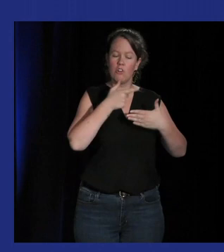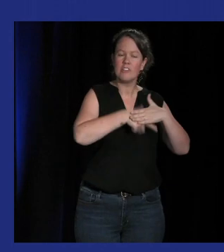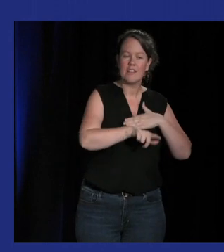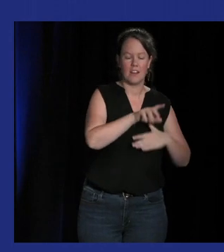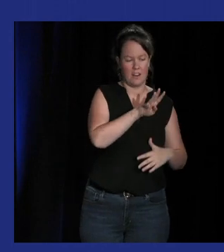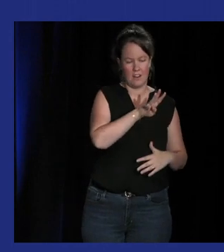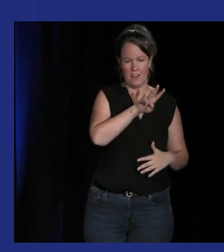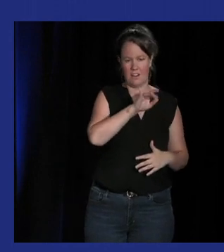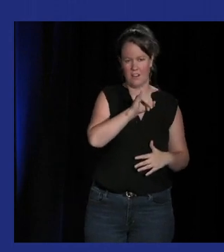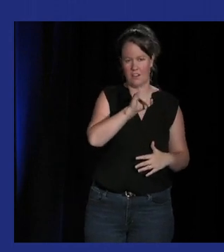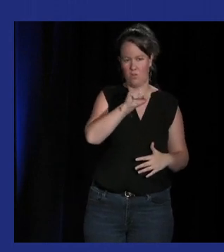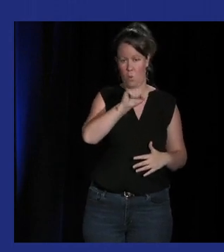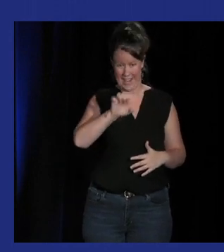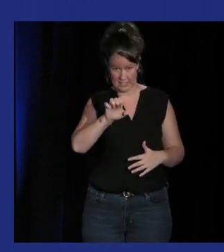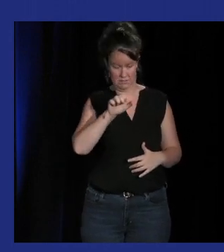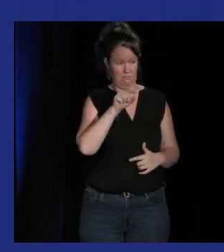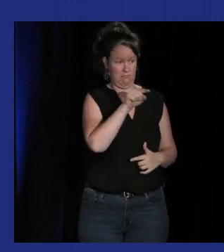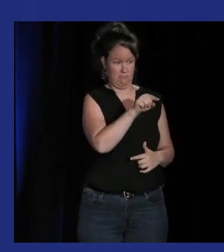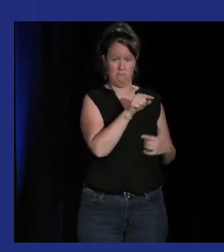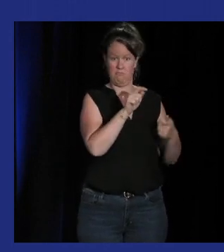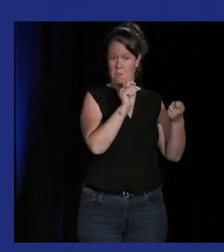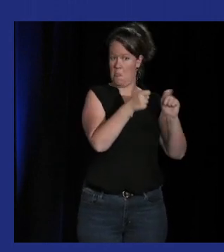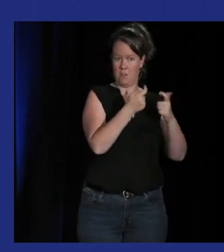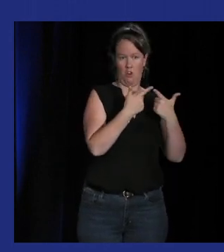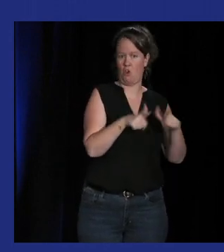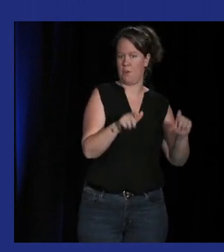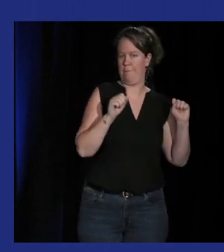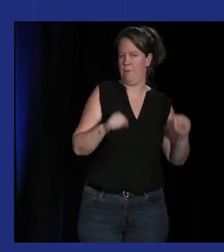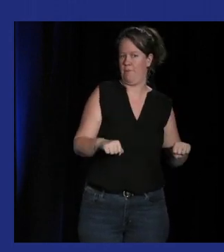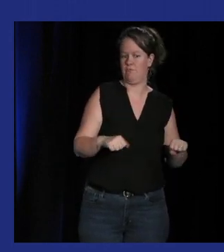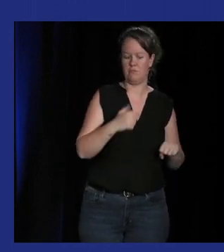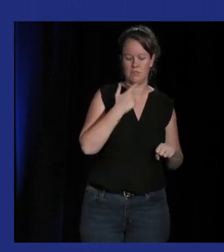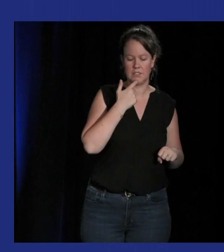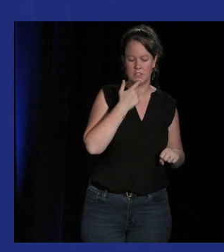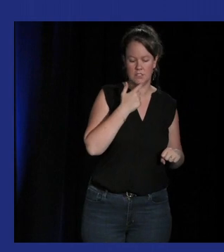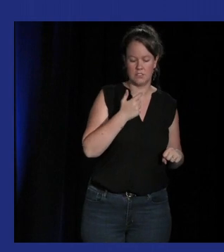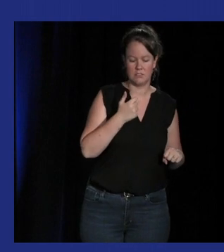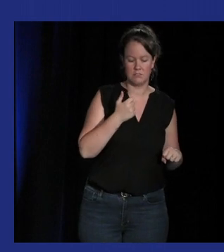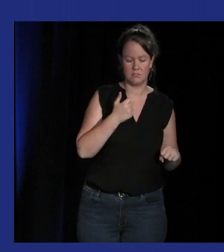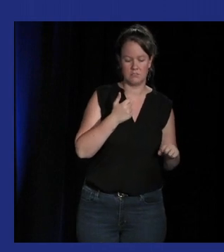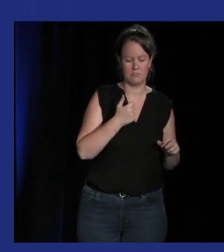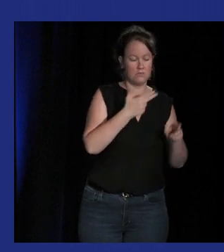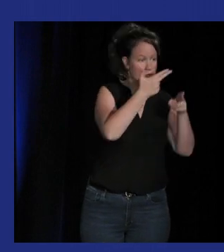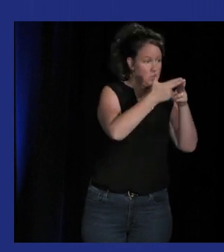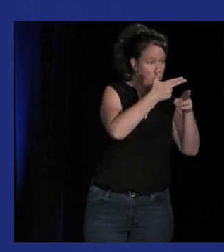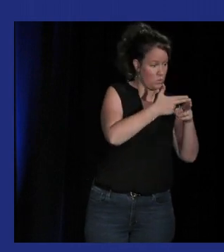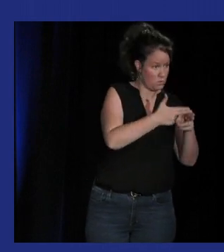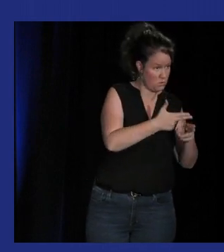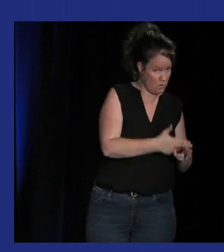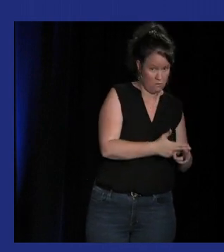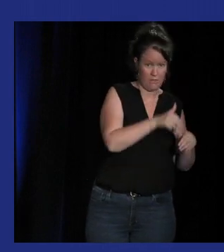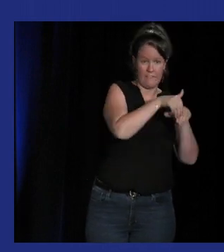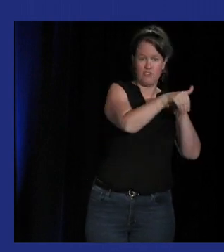langue très facilement donc comme les noms des fichiers étaient les mêmes j'avais juste à coller tout enfin à implémenter tout